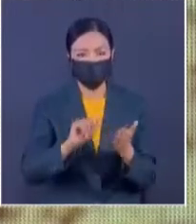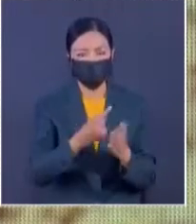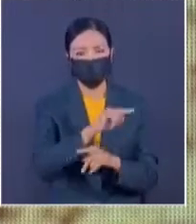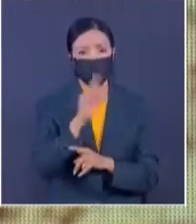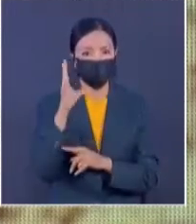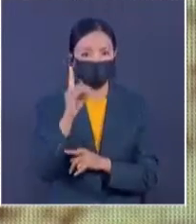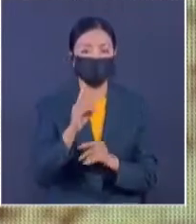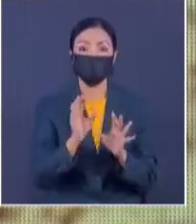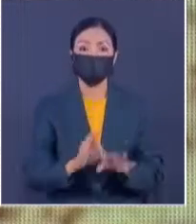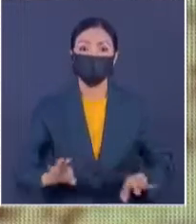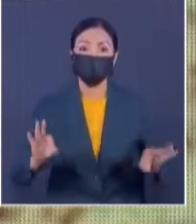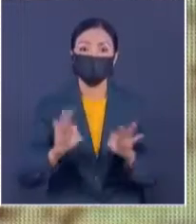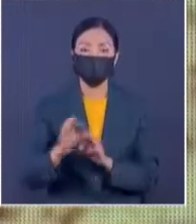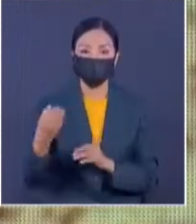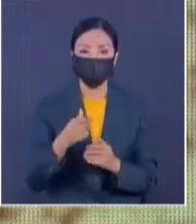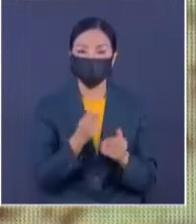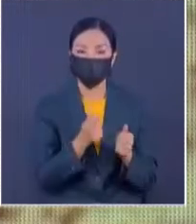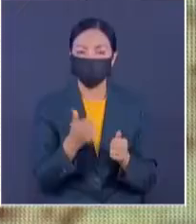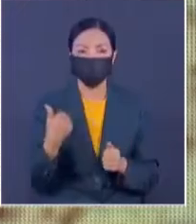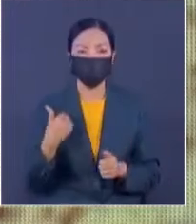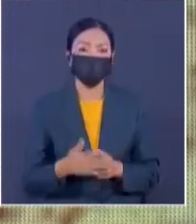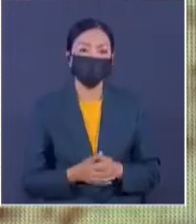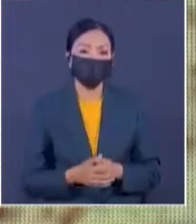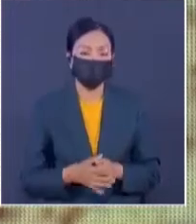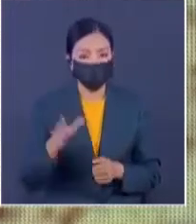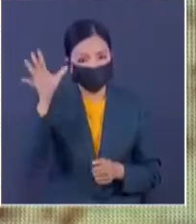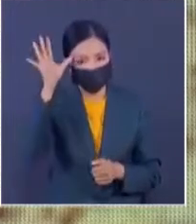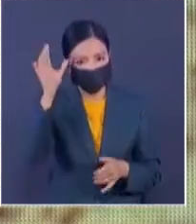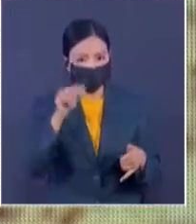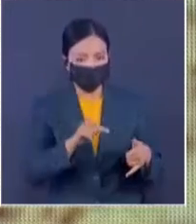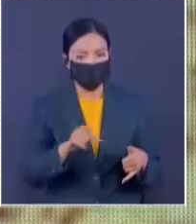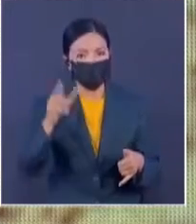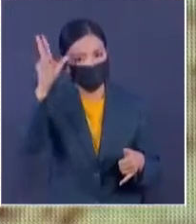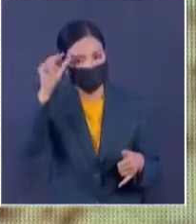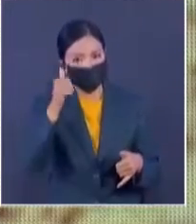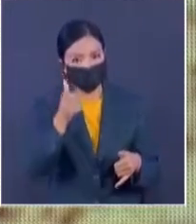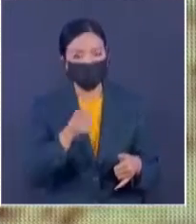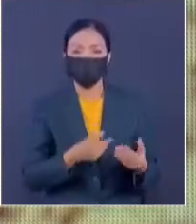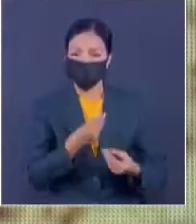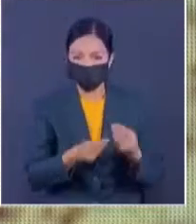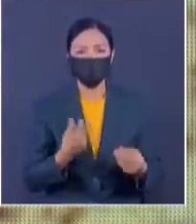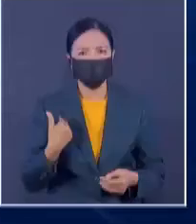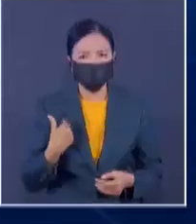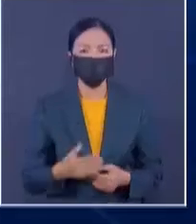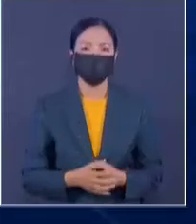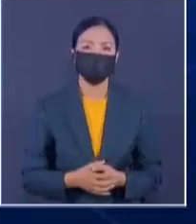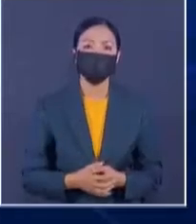งนี้ครับและที่สำคัญเขาบอกว่ามีของดีนะฮะอย่างเช่นกวางม้าพันดีก็มีมาขายเหมือนกันครับ